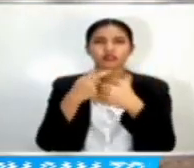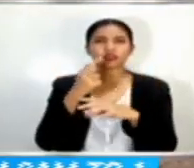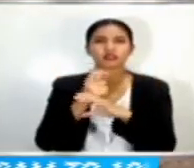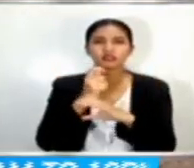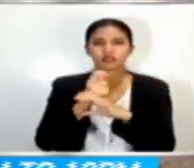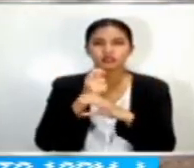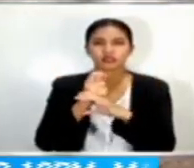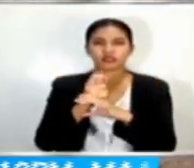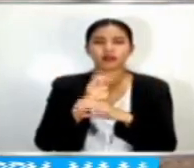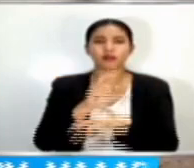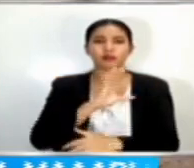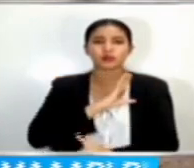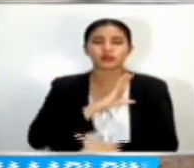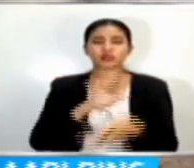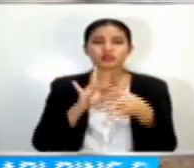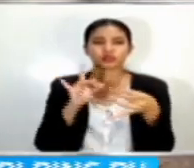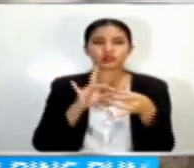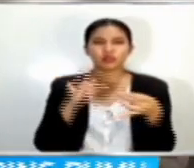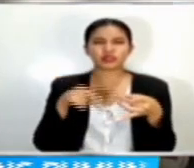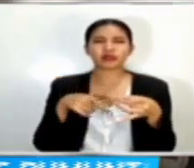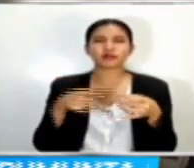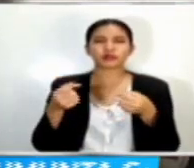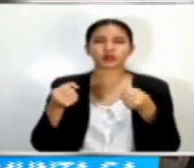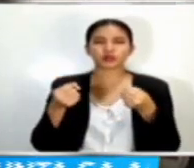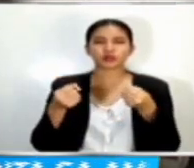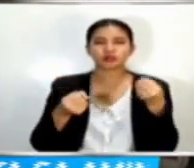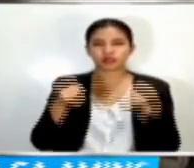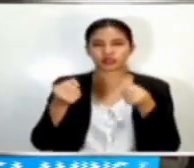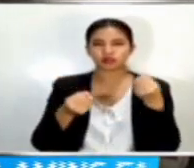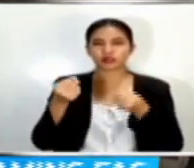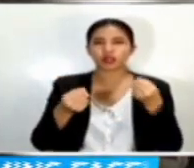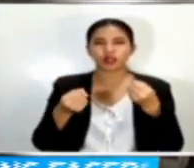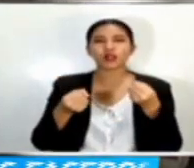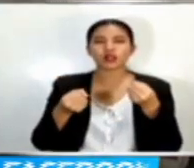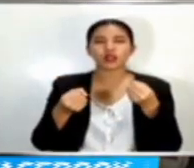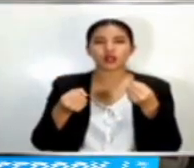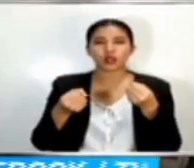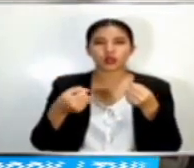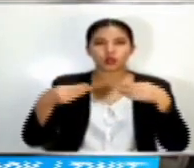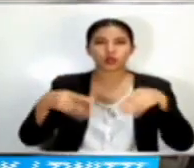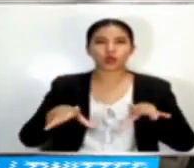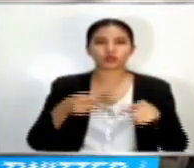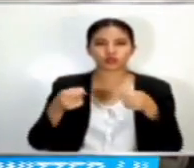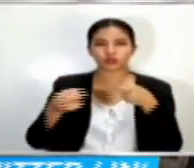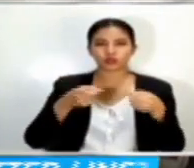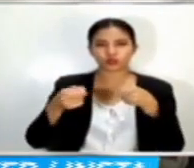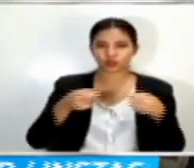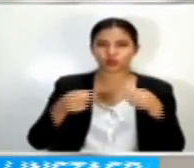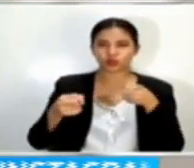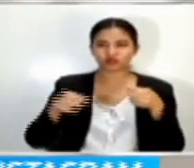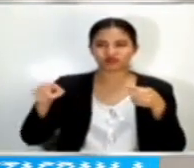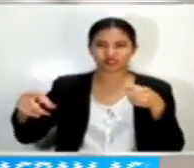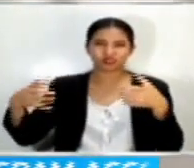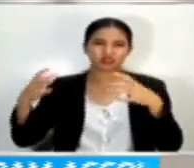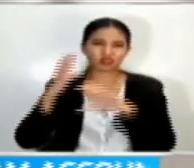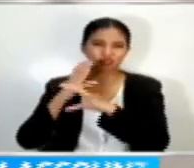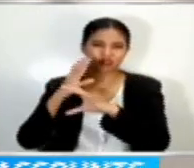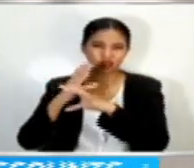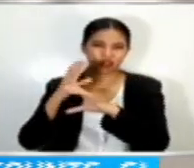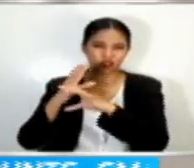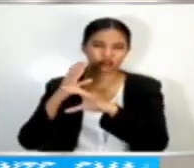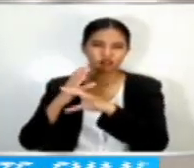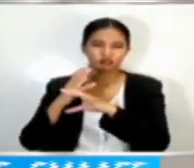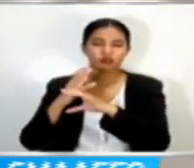nawalan umuno ng preno ang truck na bumangga sa minamanehong AUV ni Police Major Abogado Mautin sa isang highway sa Lagindingan,